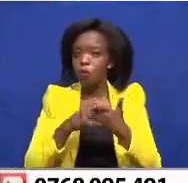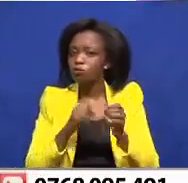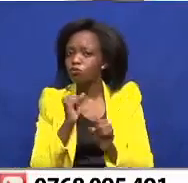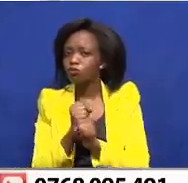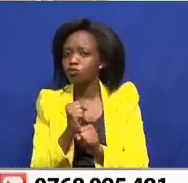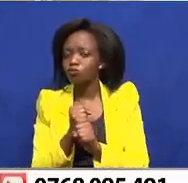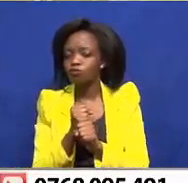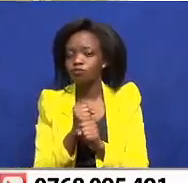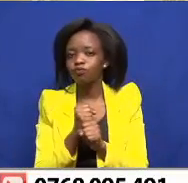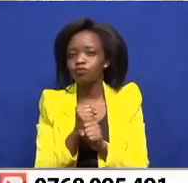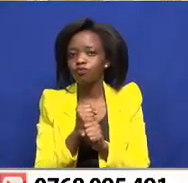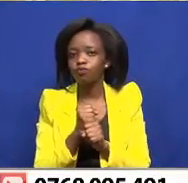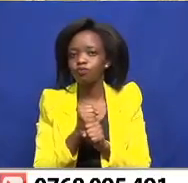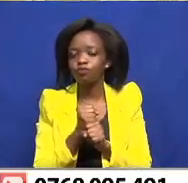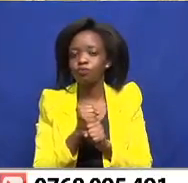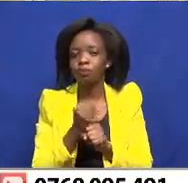kama